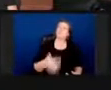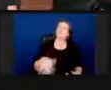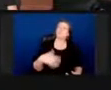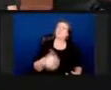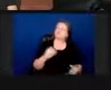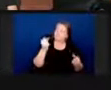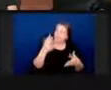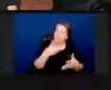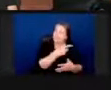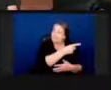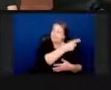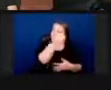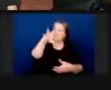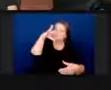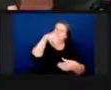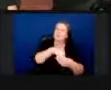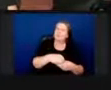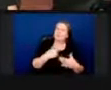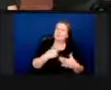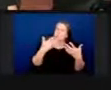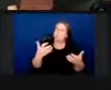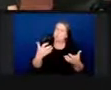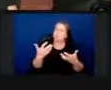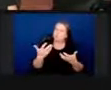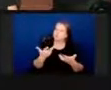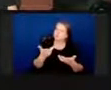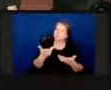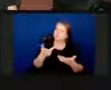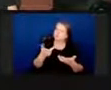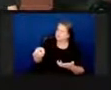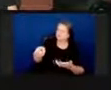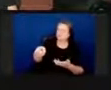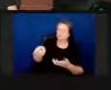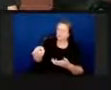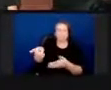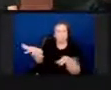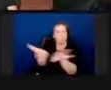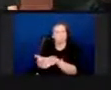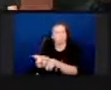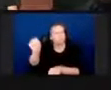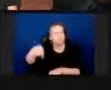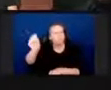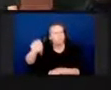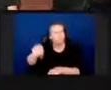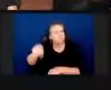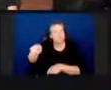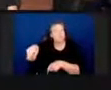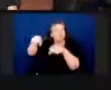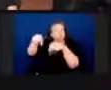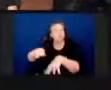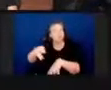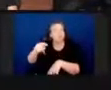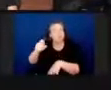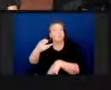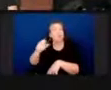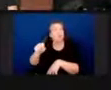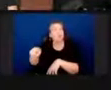alikuwa hajiamini, haamini ya kuwa anastahili kupata chochote kizuri, lakini kupitia mpango wetu